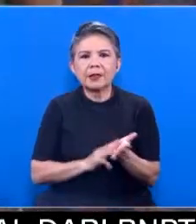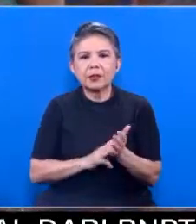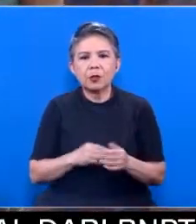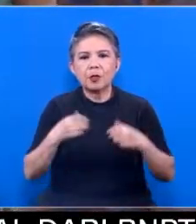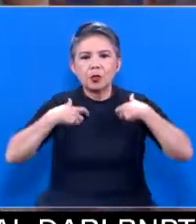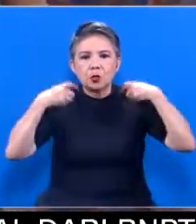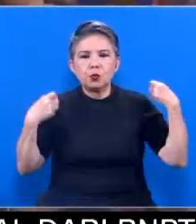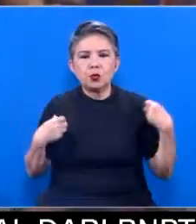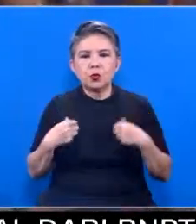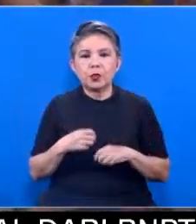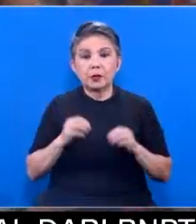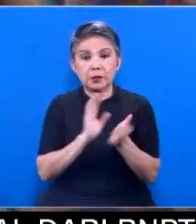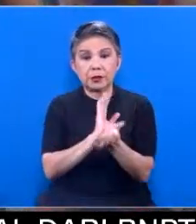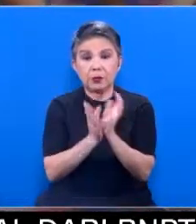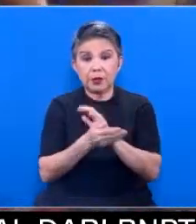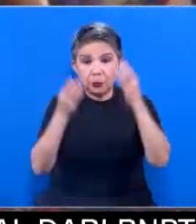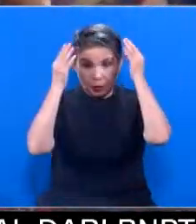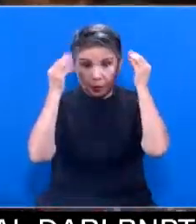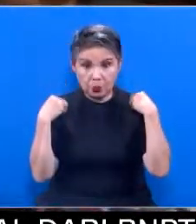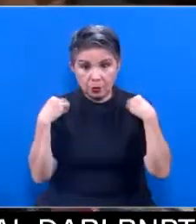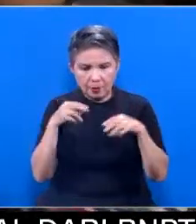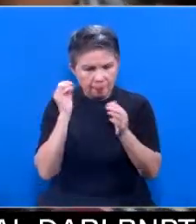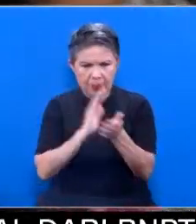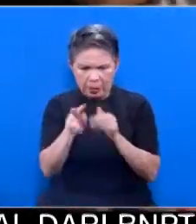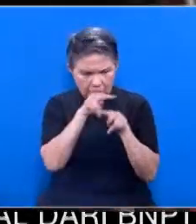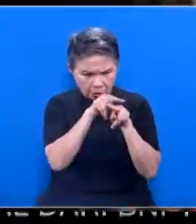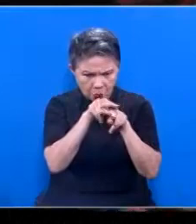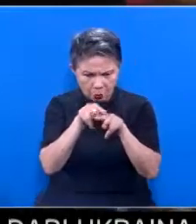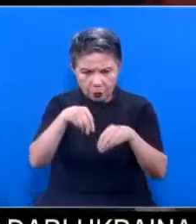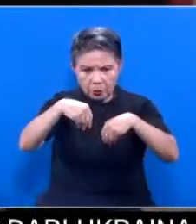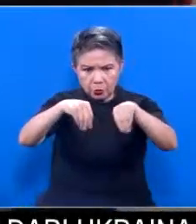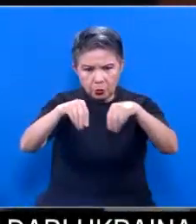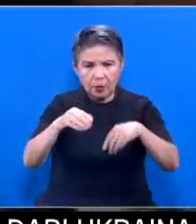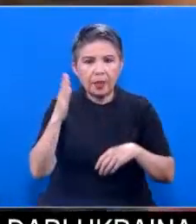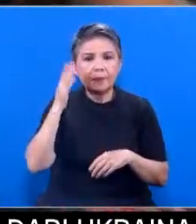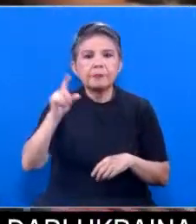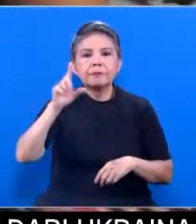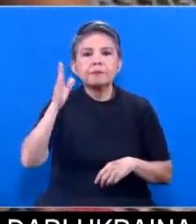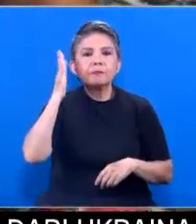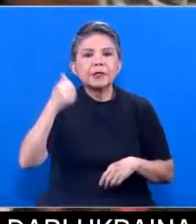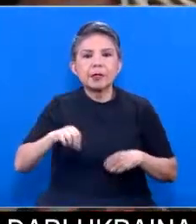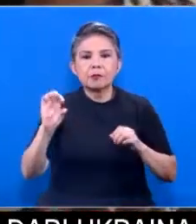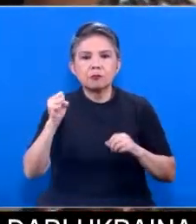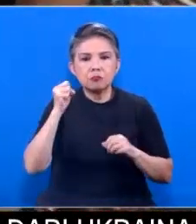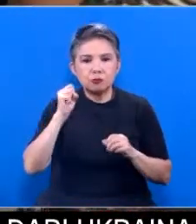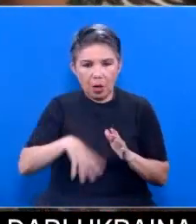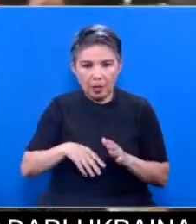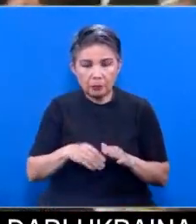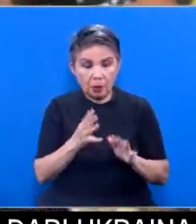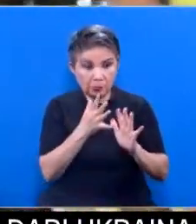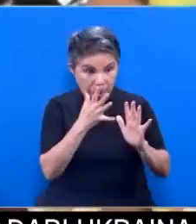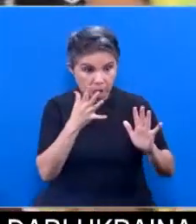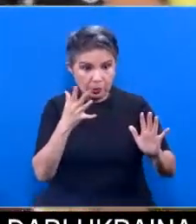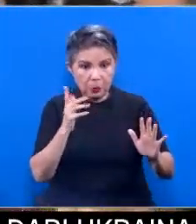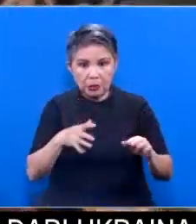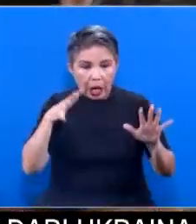Gubernur Jawa Timur Hovifah Indar Parawansa memantau langsung jalannya penjualan minyak goreng murah ini. Hovifah juga menata antrian pembeli